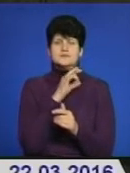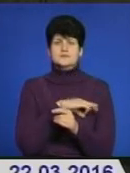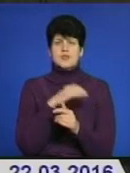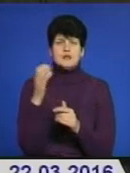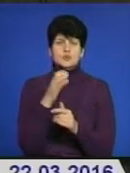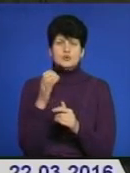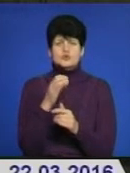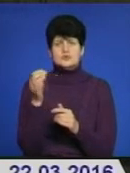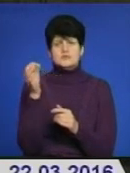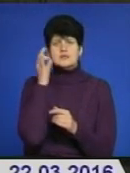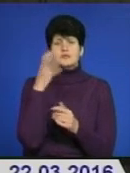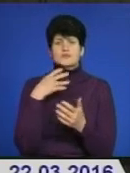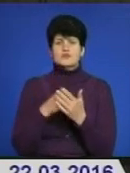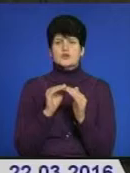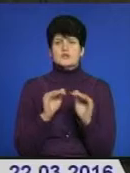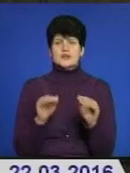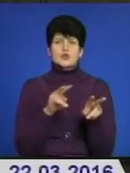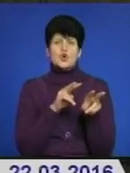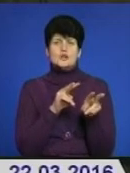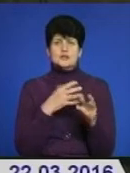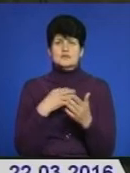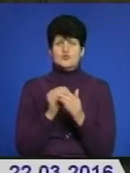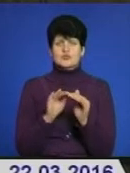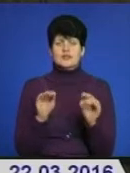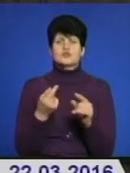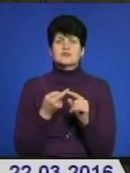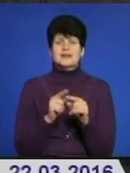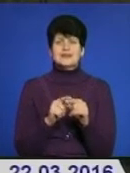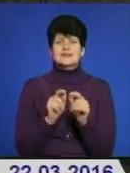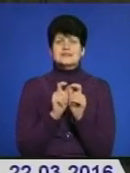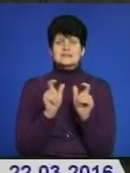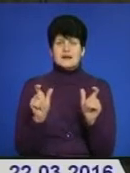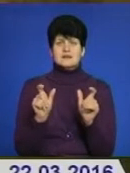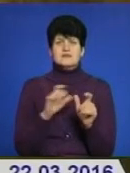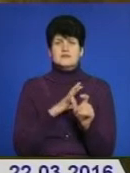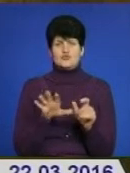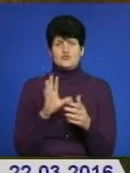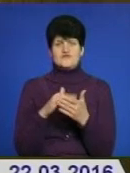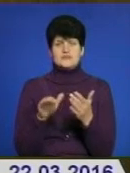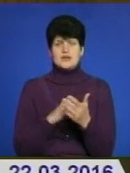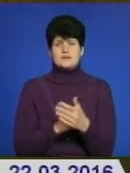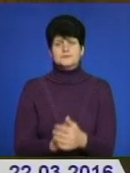згадали про своїх дітей, дійсно доглядали, і щоб таких закладів, як наш, не існувало взагалі.